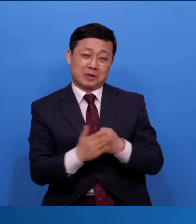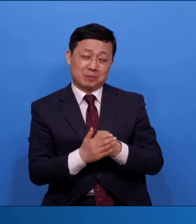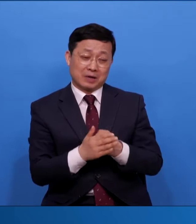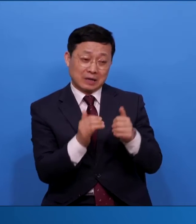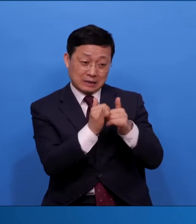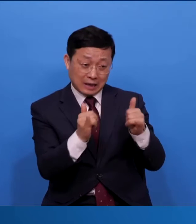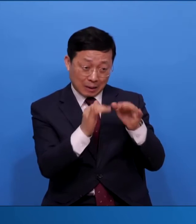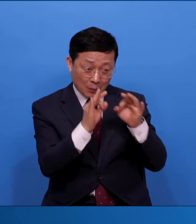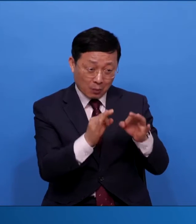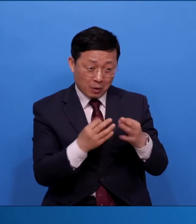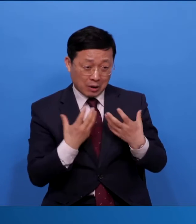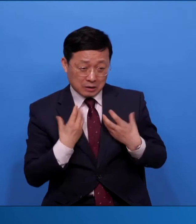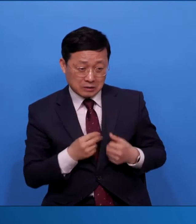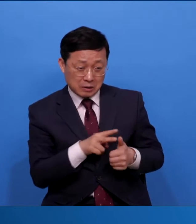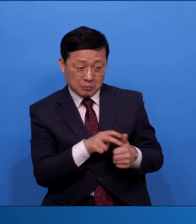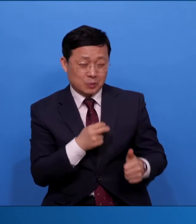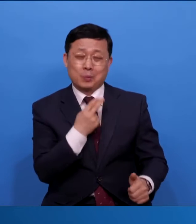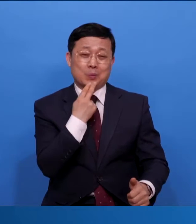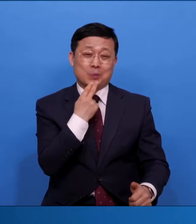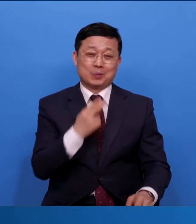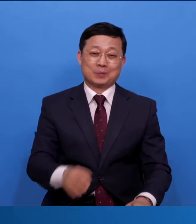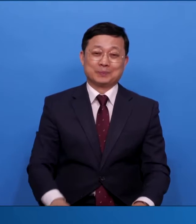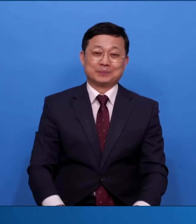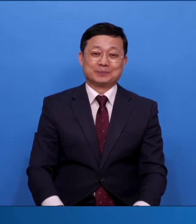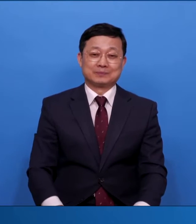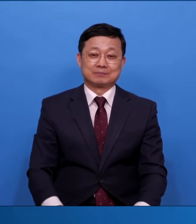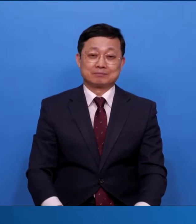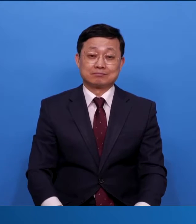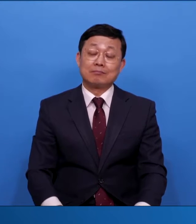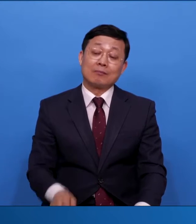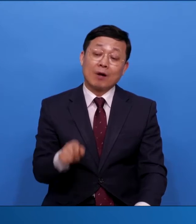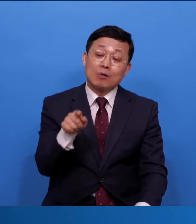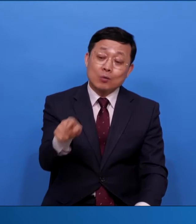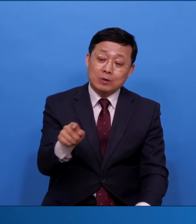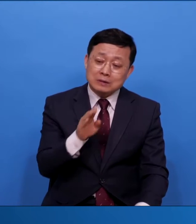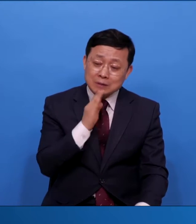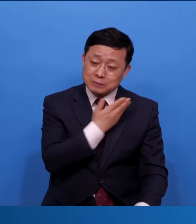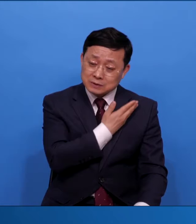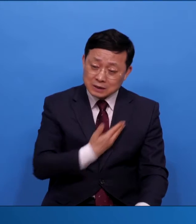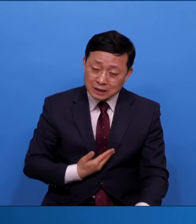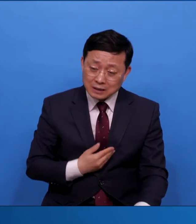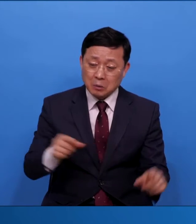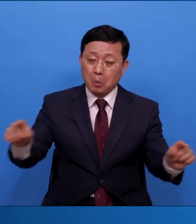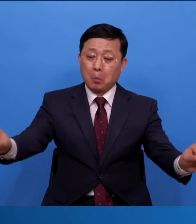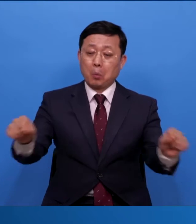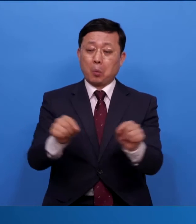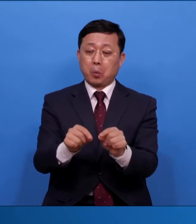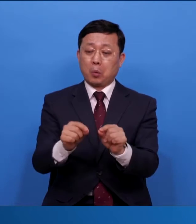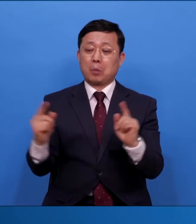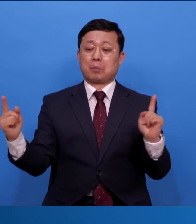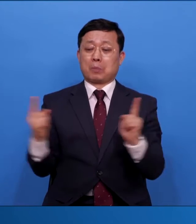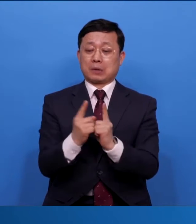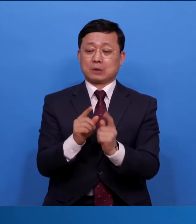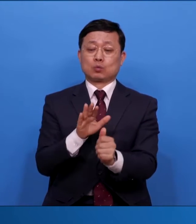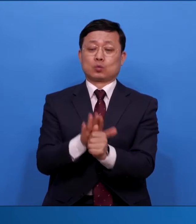因为知道那人里面有神的计划. 뭐 끝입니다. 끝난 겁니다. 就是全部. 이런 사람들을 하나님 붙여주게 돼.